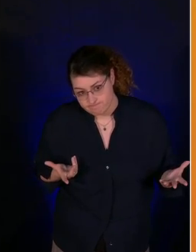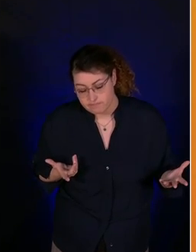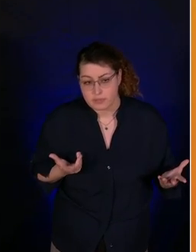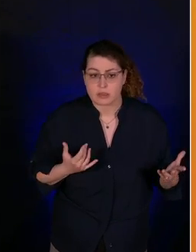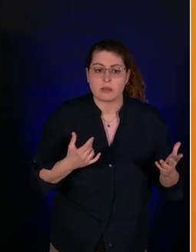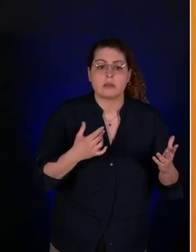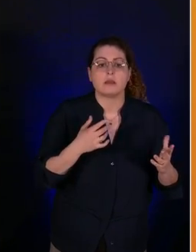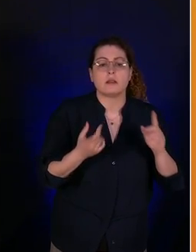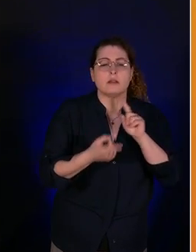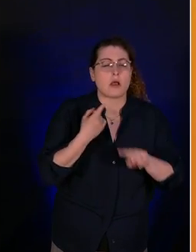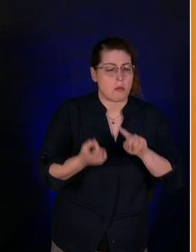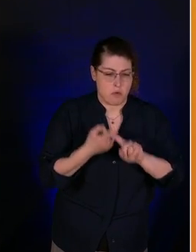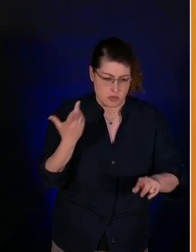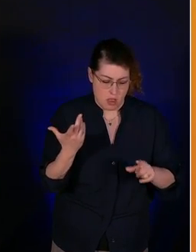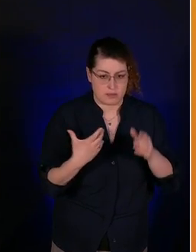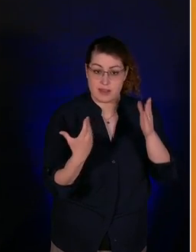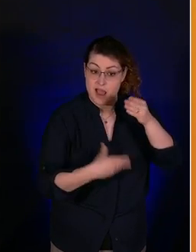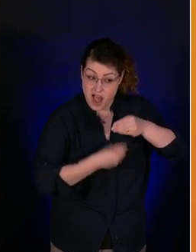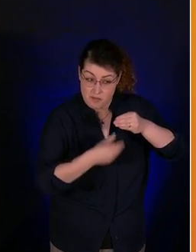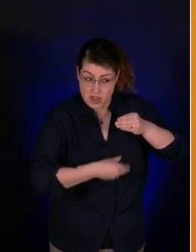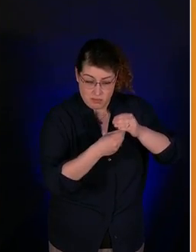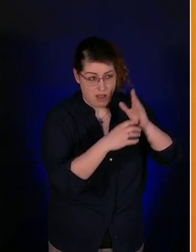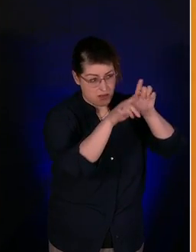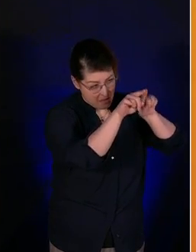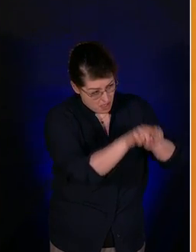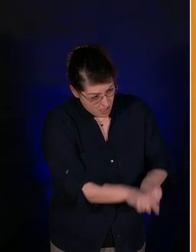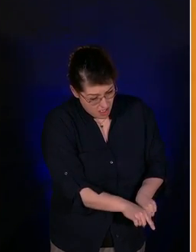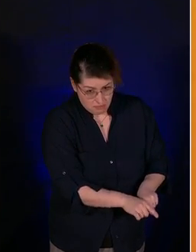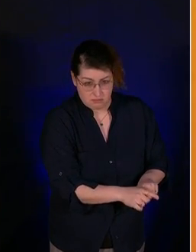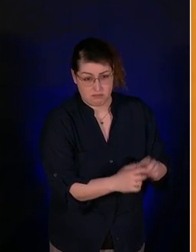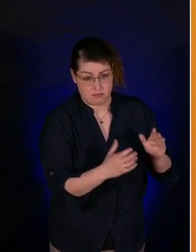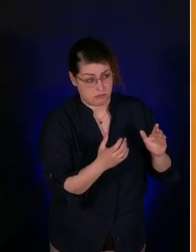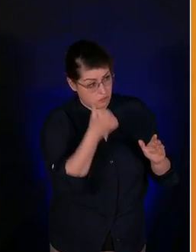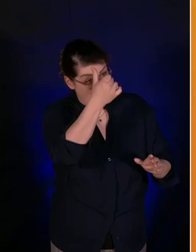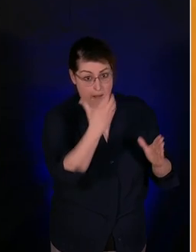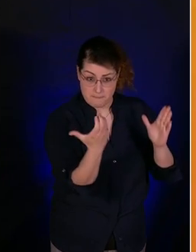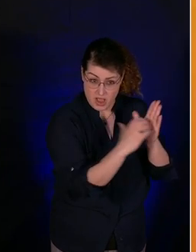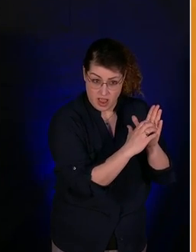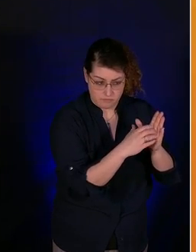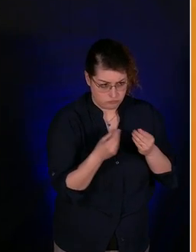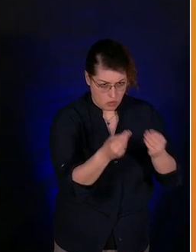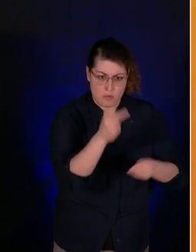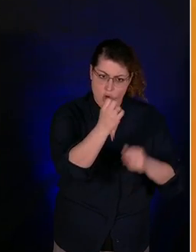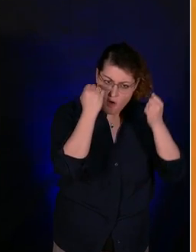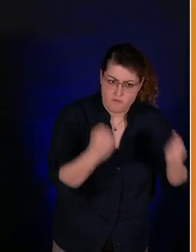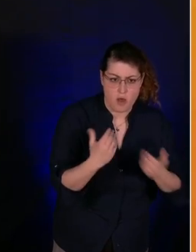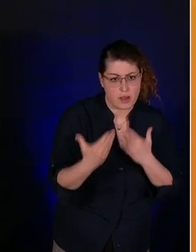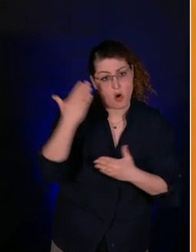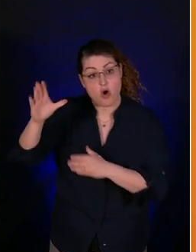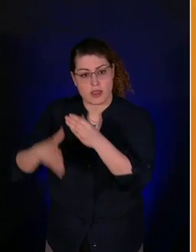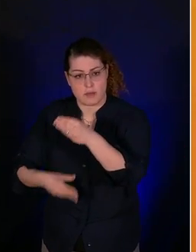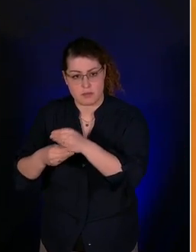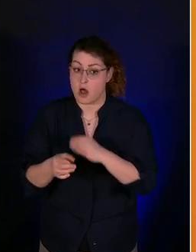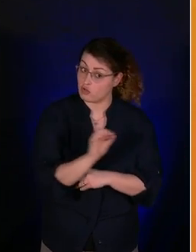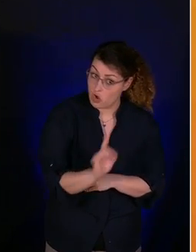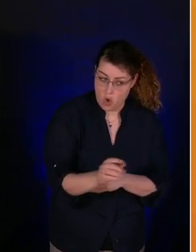nombre d'amendements similaires déposés sur un paragraphe qui leur confère un poids plus important que les autres, mais bien le contenu